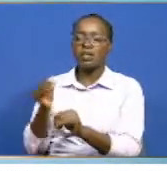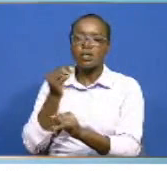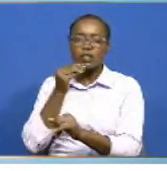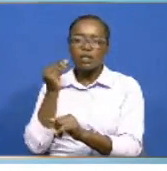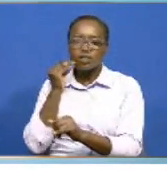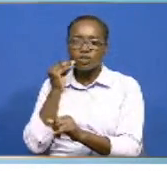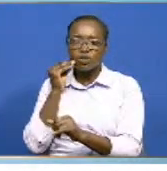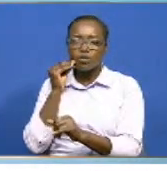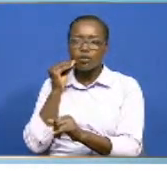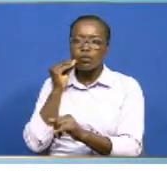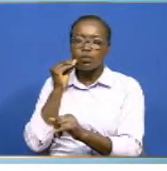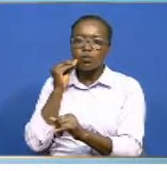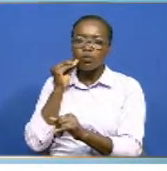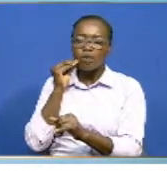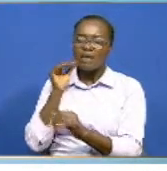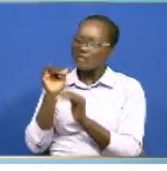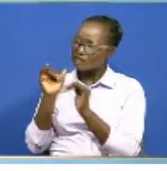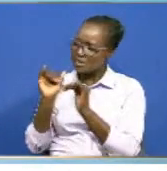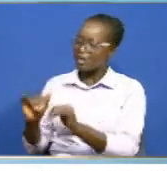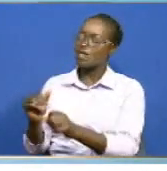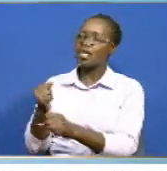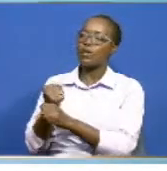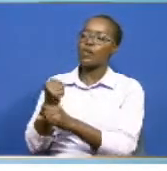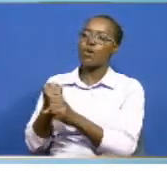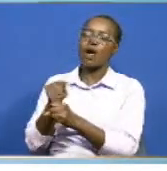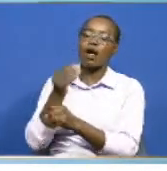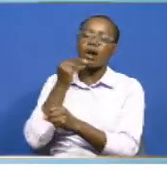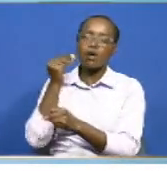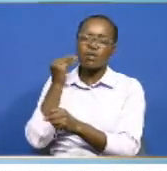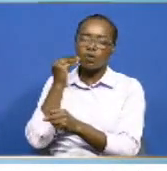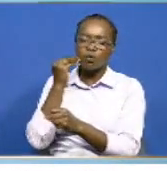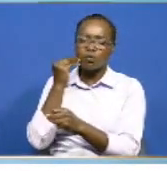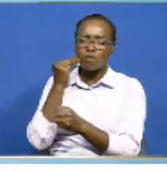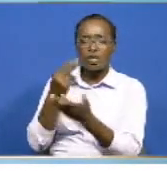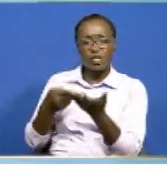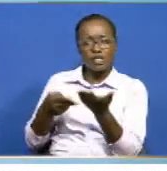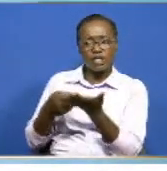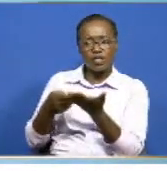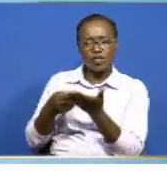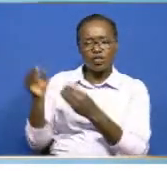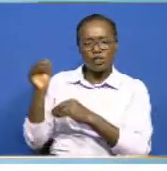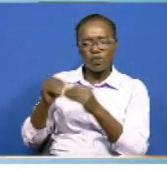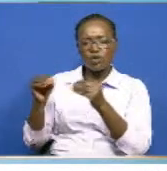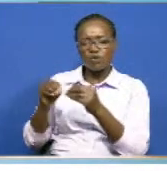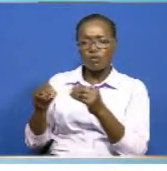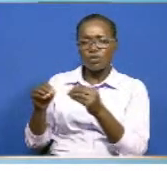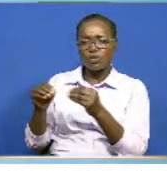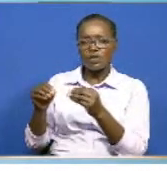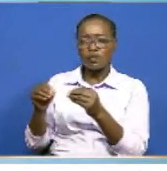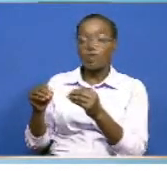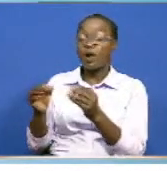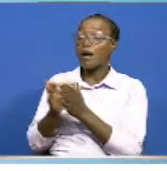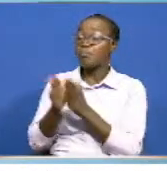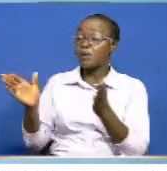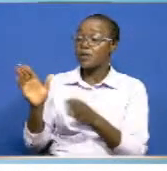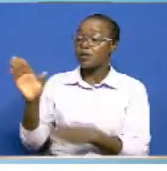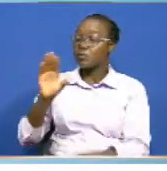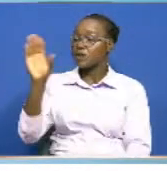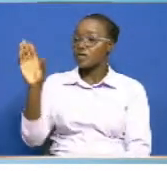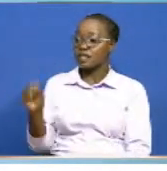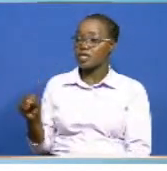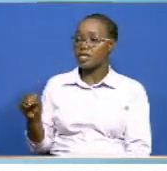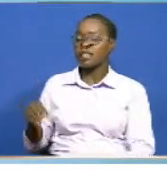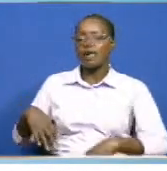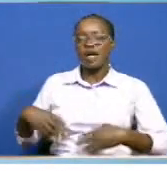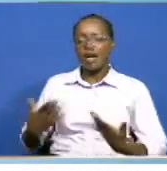kukaa bila kuingia ofisini kufanya kazi. Mimi naonelea kwamba teknolojia ilichangia hali kubwa ya vile watu walikuwa